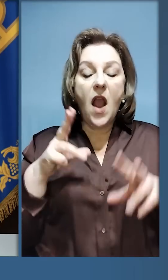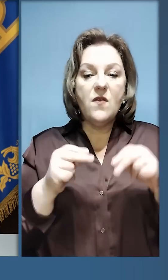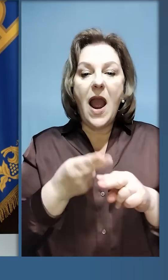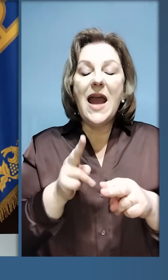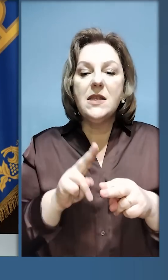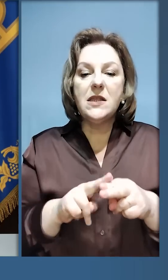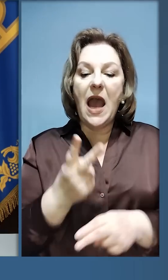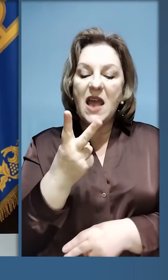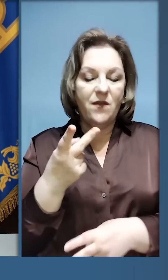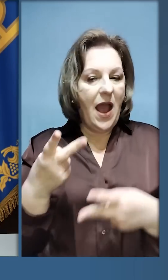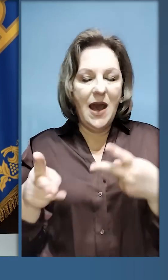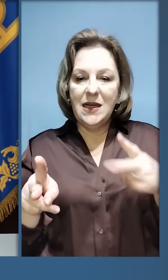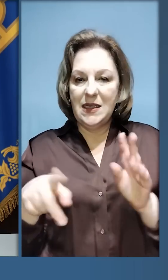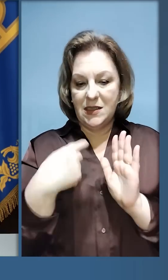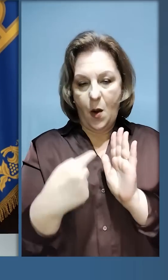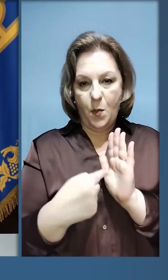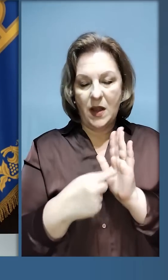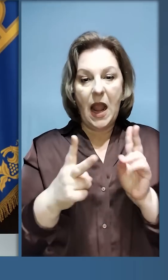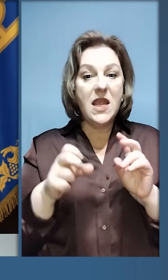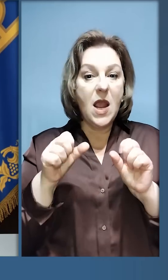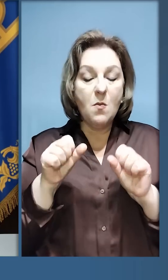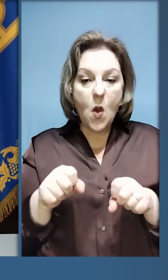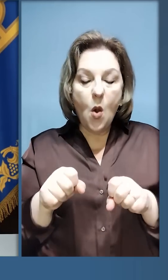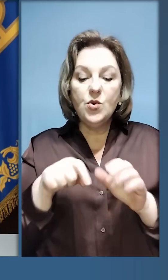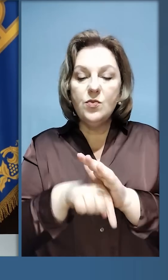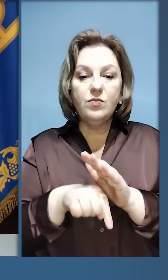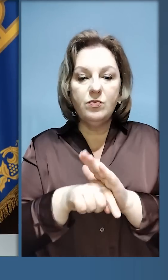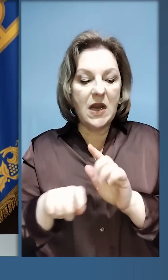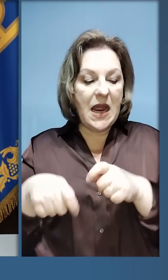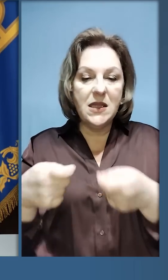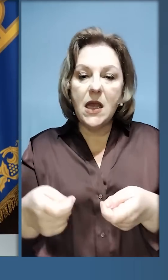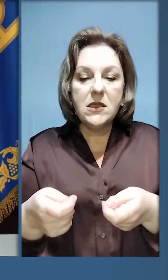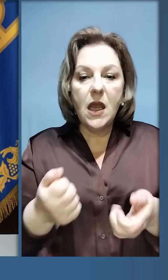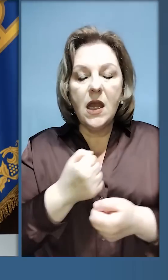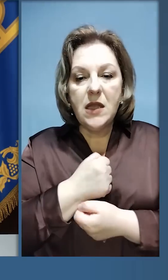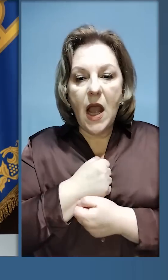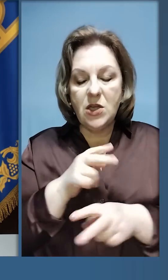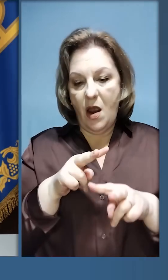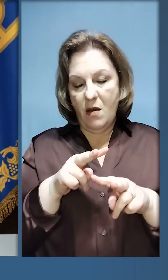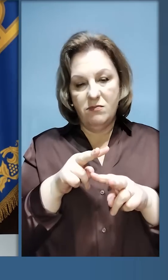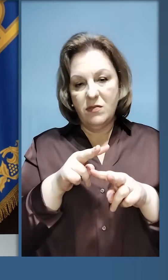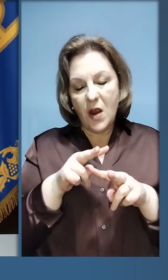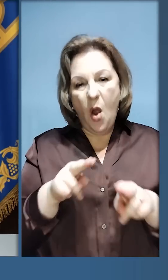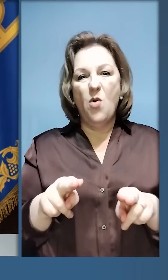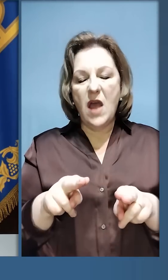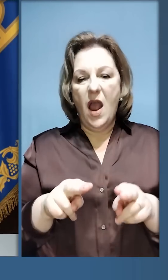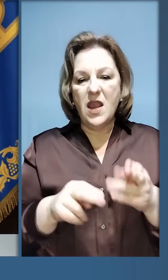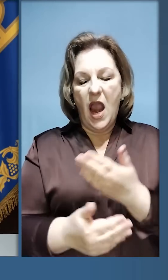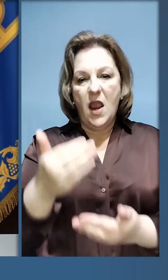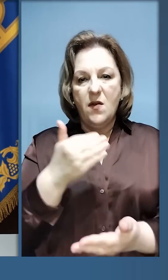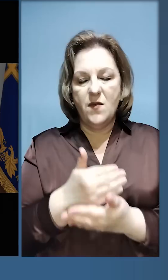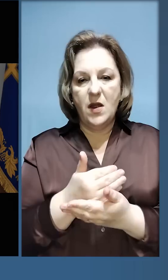я вважаю, що це все ж таки два різних питання, які можуть нести, на жаль, однаковий